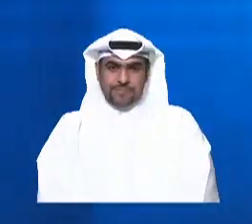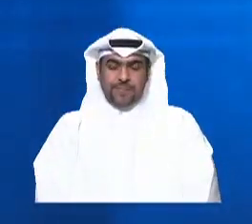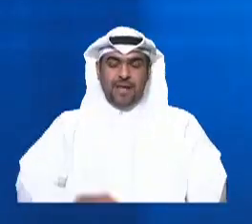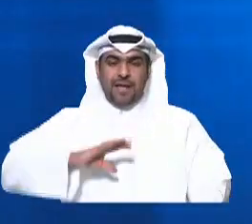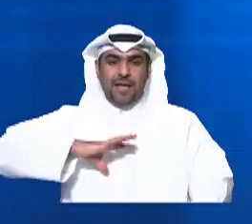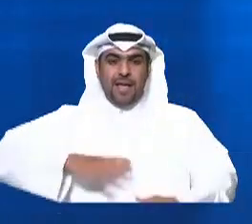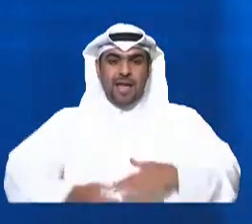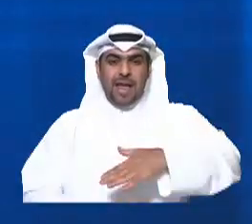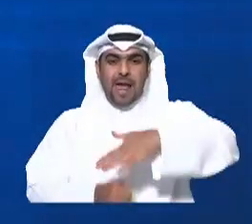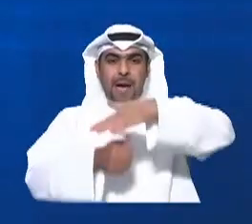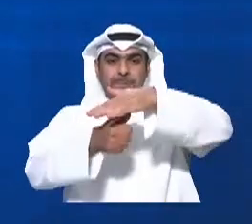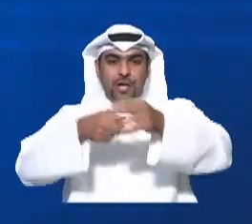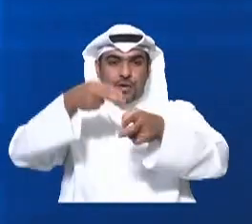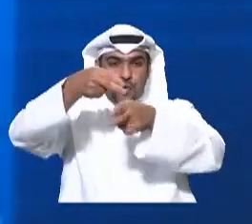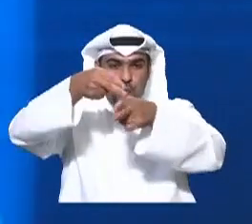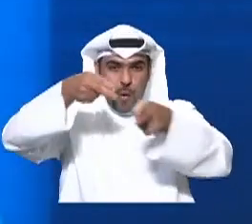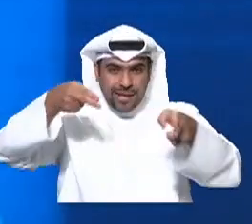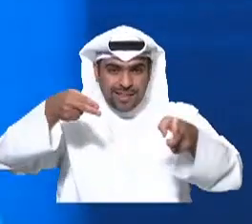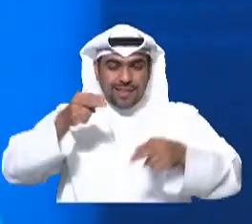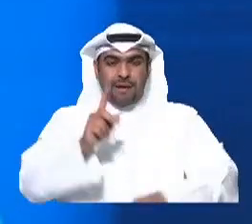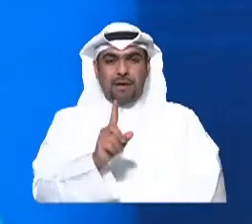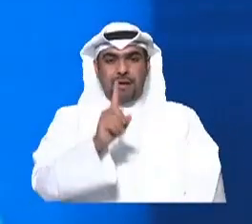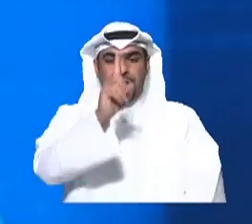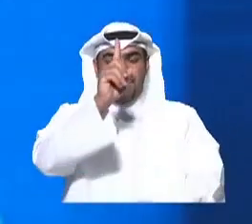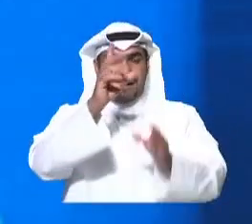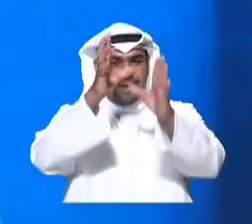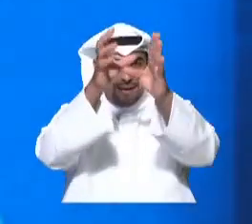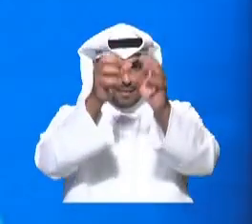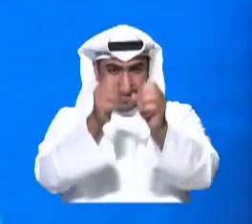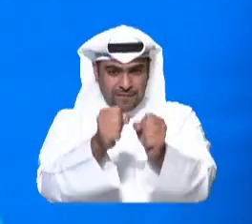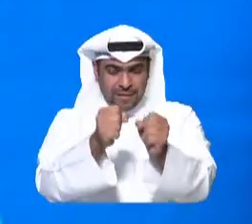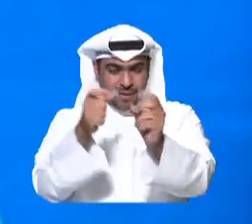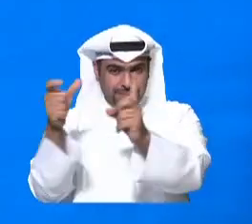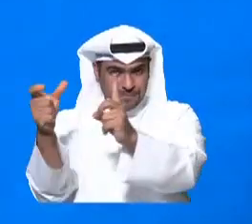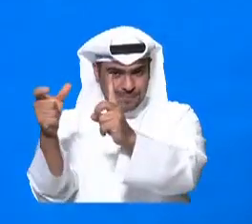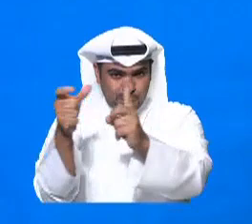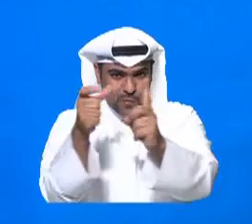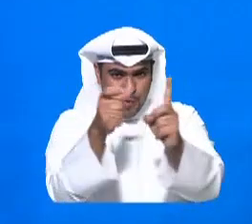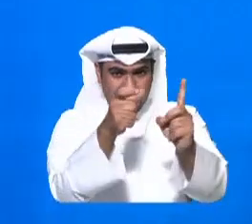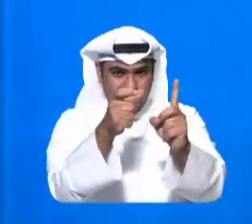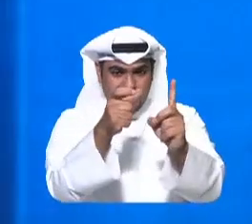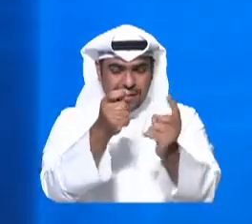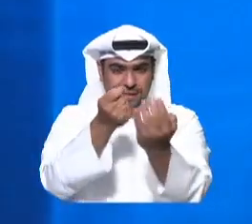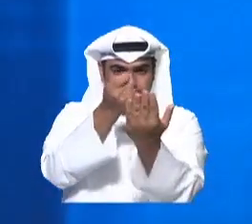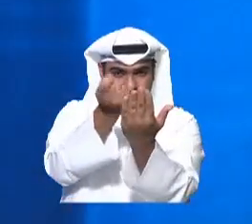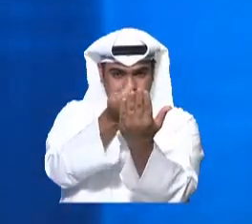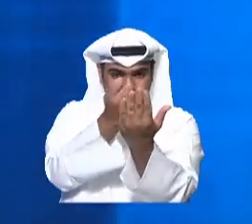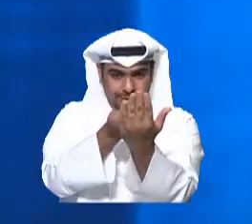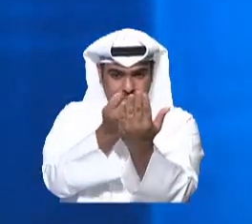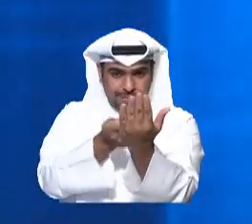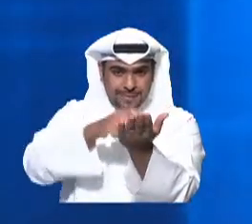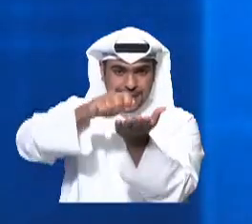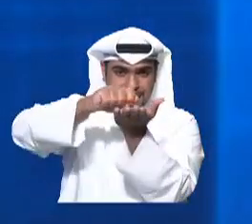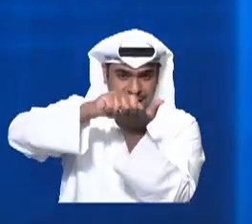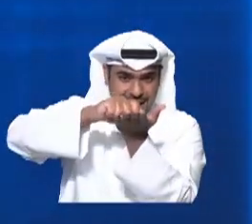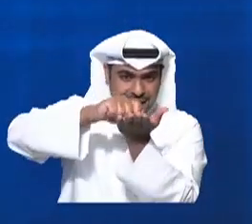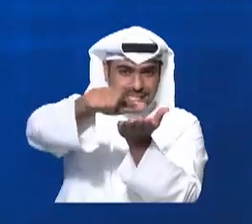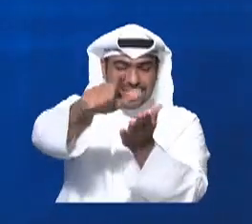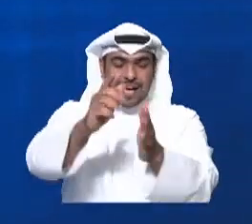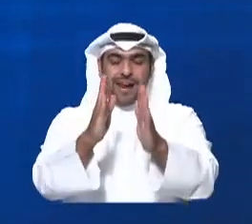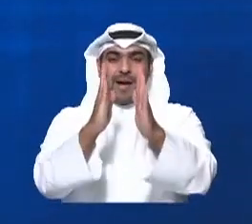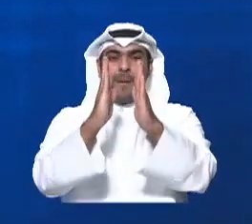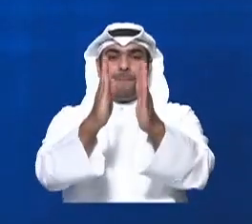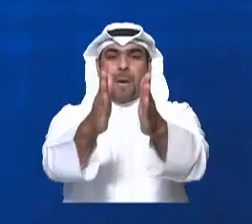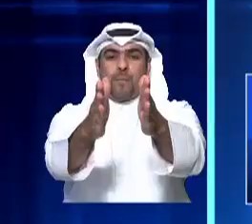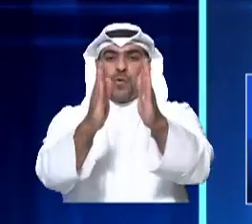بعث حضرة صاحب السمو أمير البلاد الشيخ نواف الأحمد الجابر الصباح حفظه الله ورعاه ببرقيات تهانٍ إلى